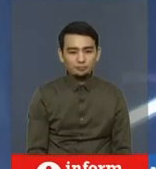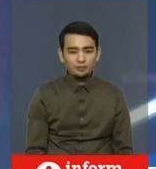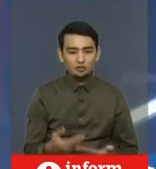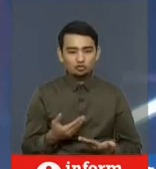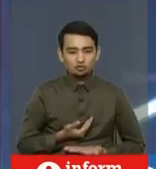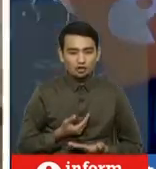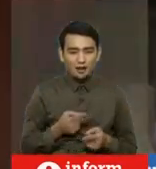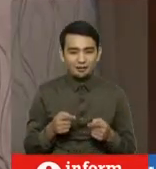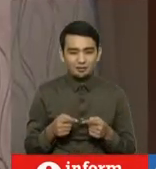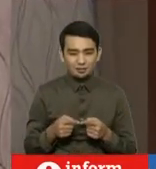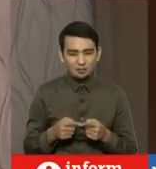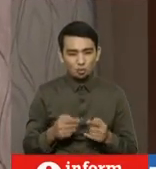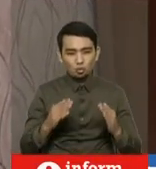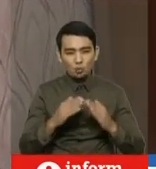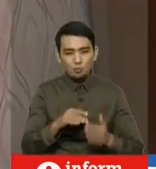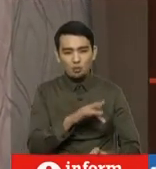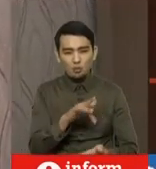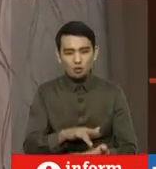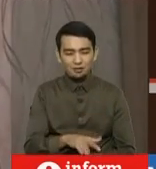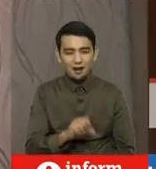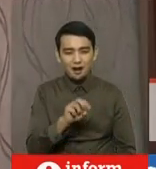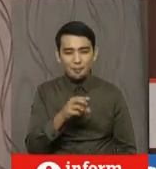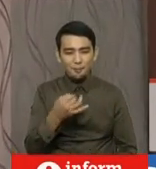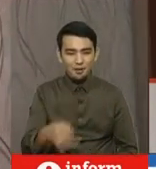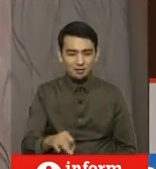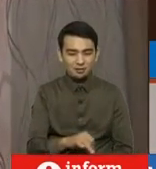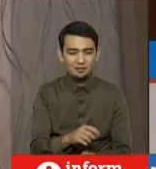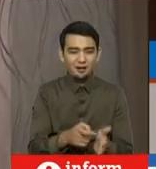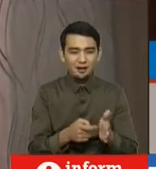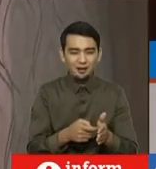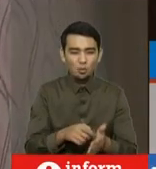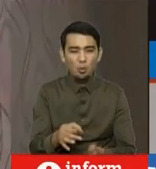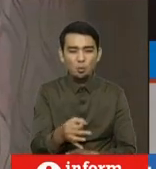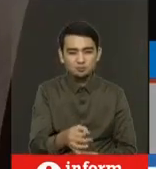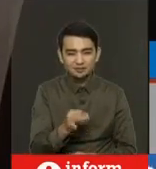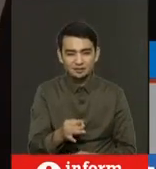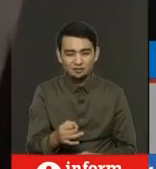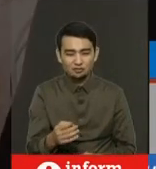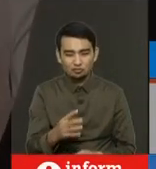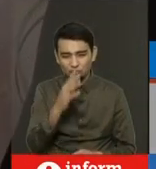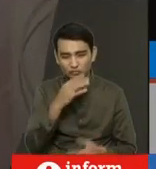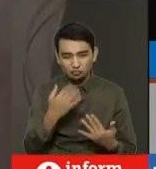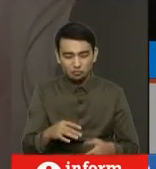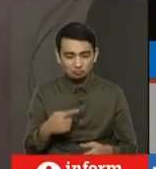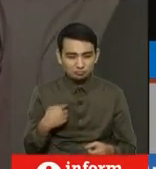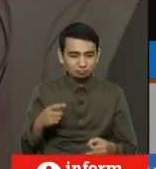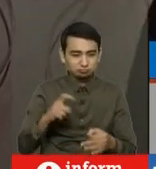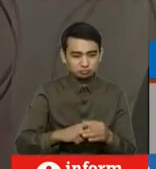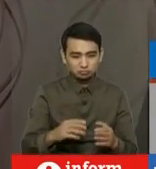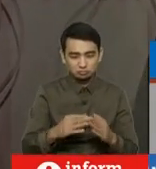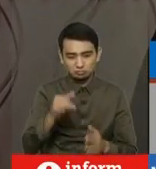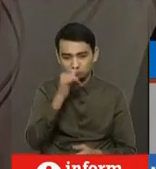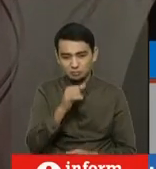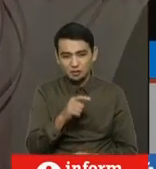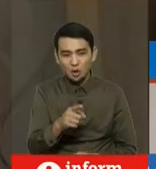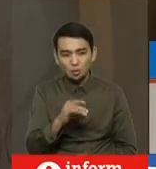Жители арендного дома в городе Абай Карагандинской области четвертый месяц не могут зарегистрировать ОСИ, чтобы обслуживать дом. В июле они